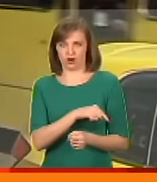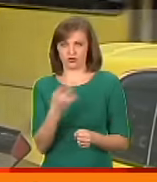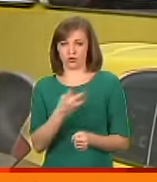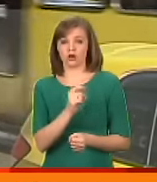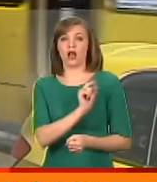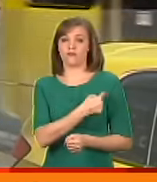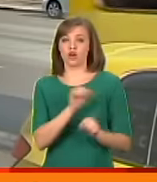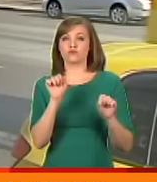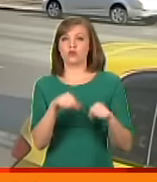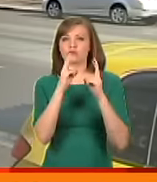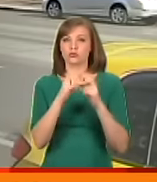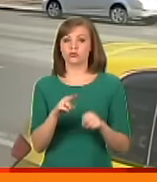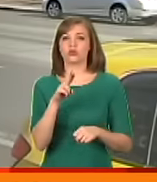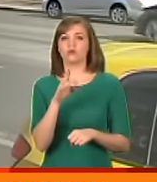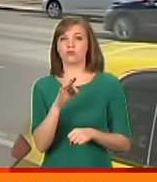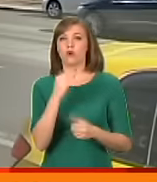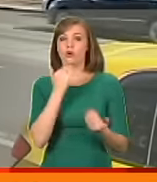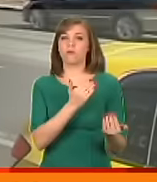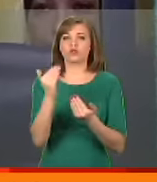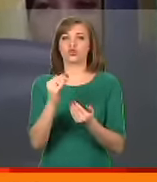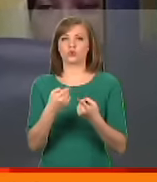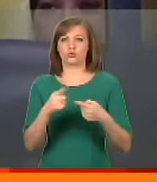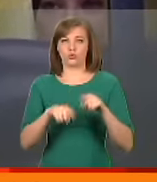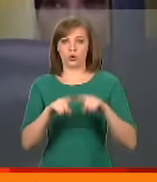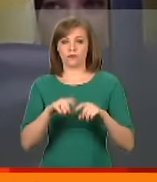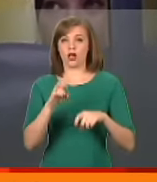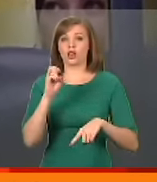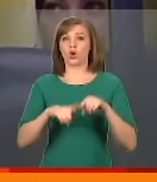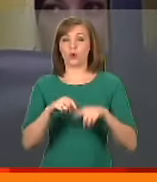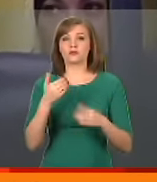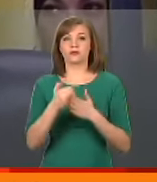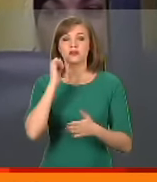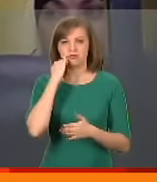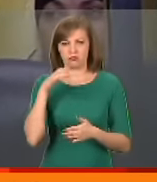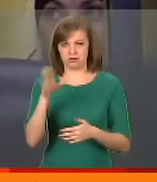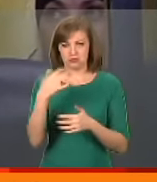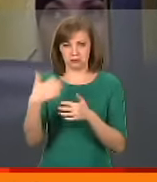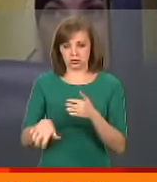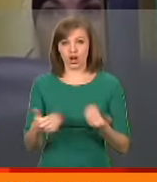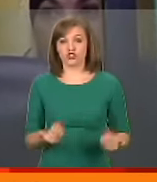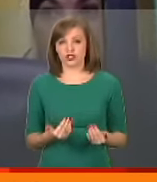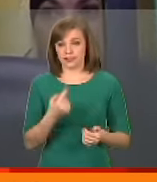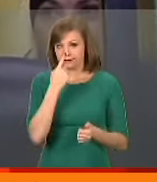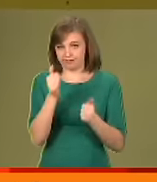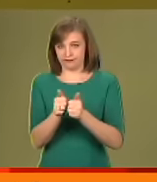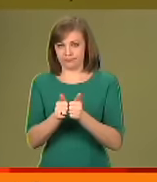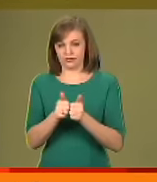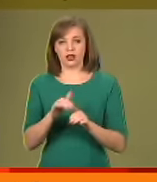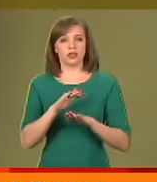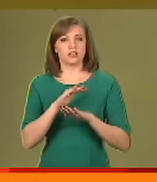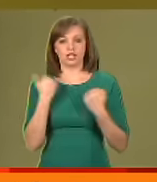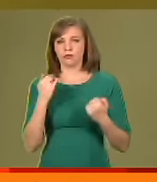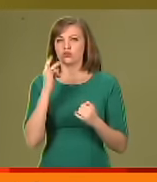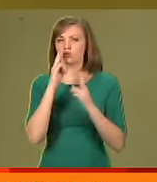Врач только может осмотреть по обращению родственников. Та родичі від баби Галі відмахнулися, хоча живуть зовсім поруч. Не бажають